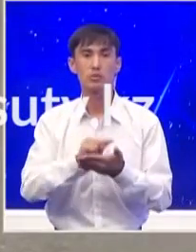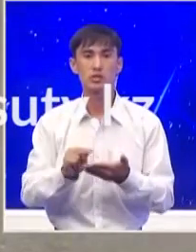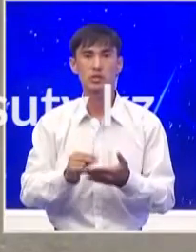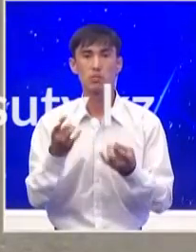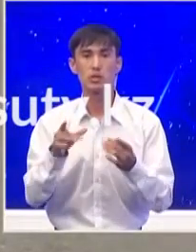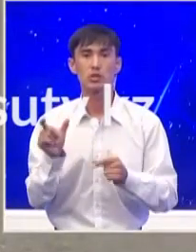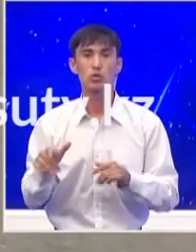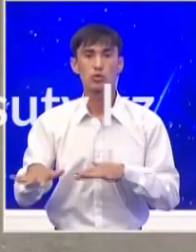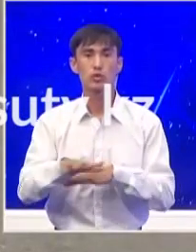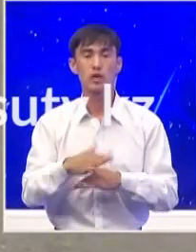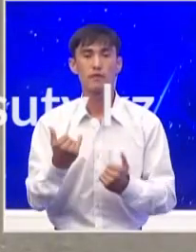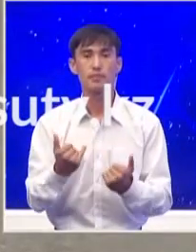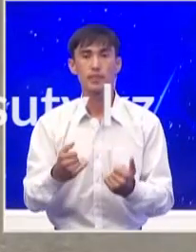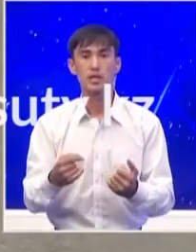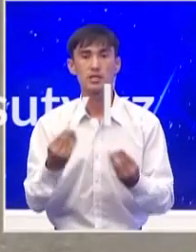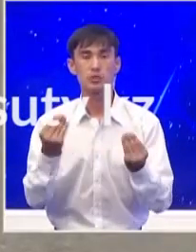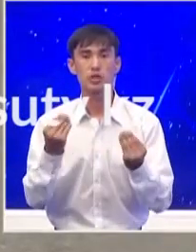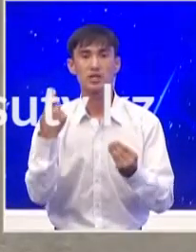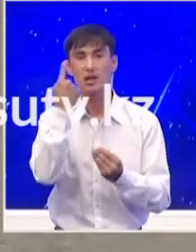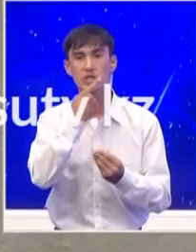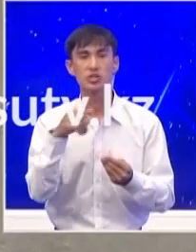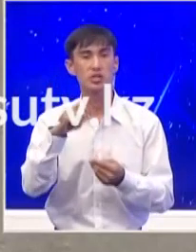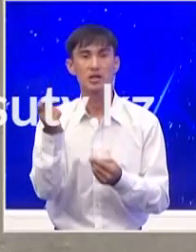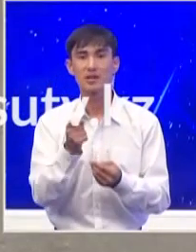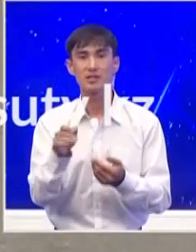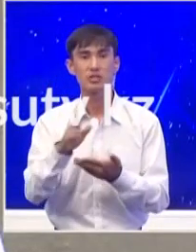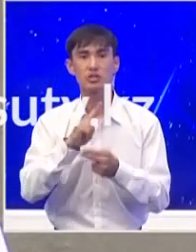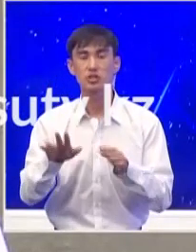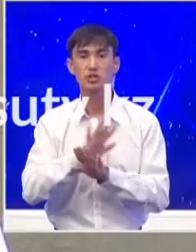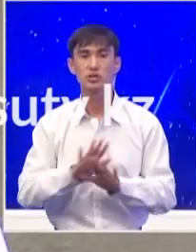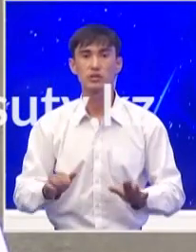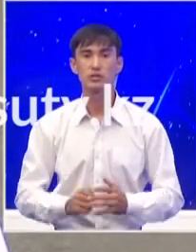простых людей теперь помните такой замечательной личности никогда не исчезнет